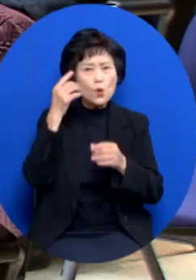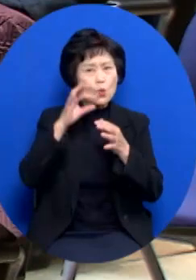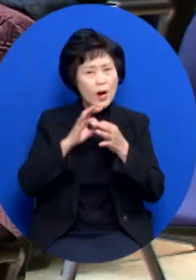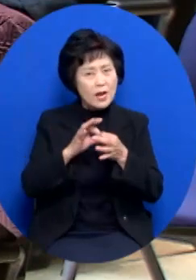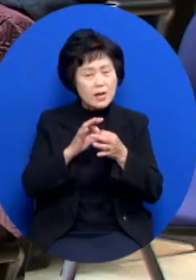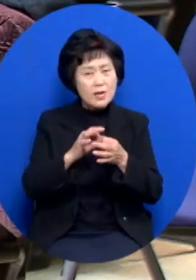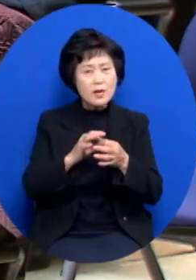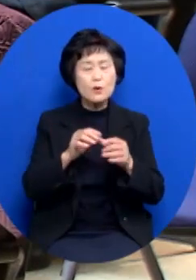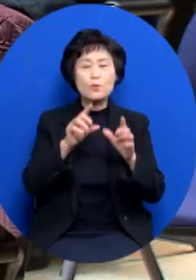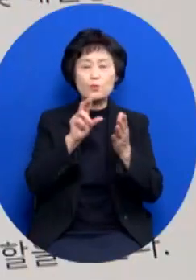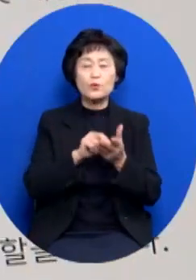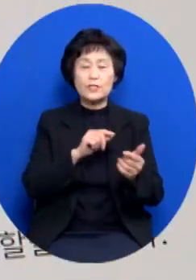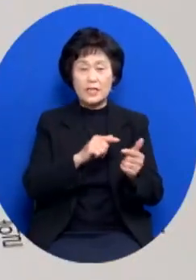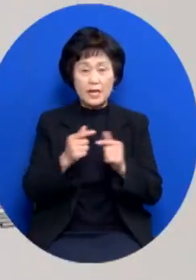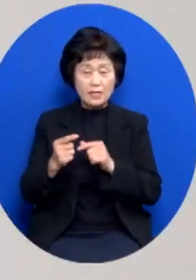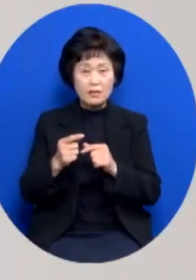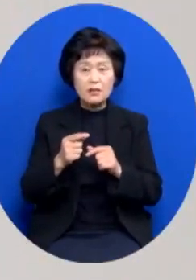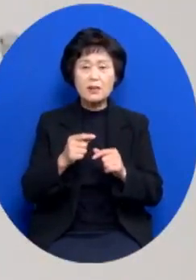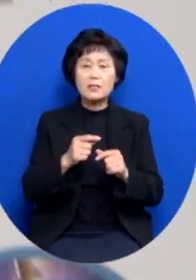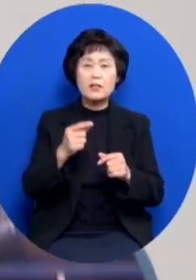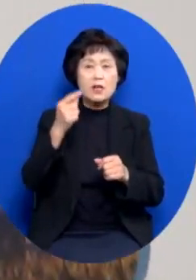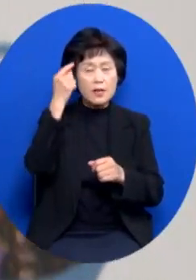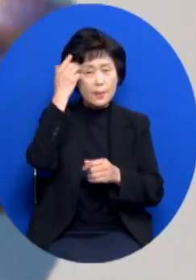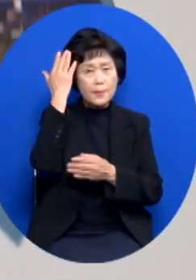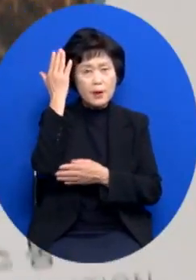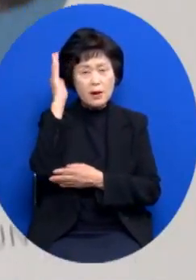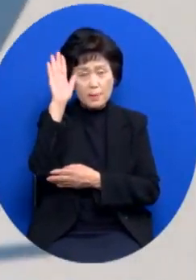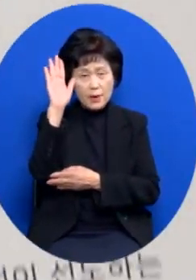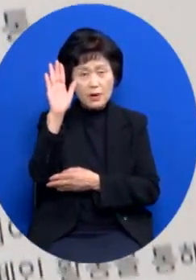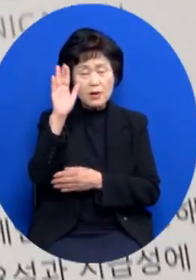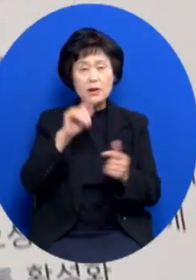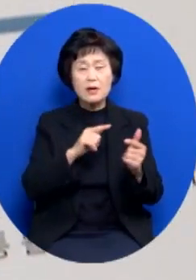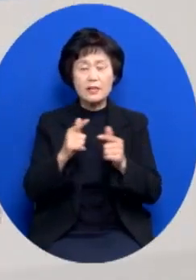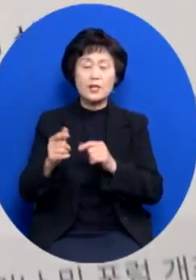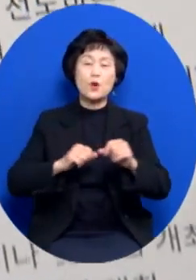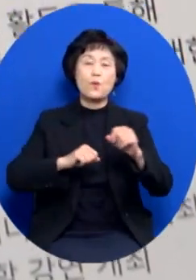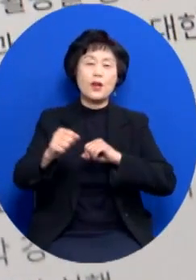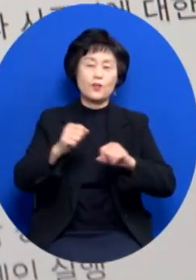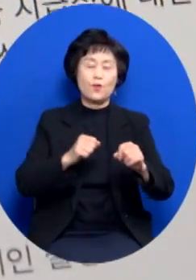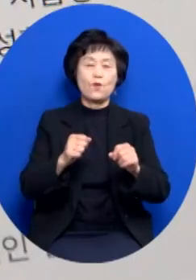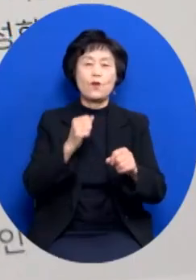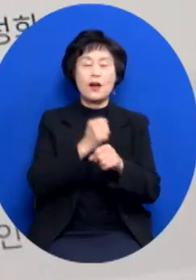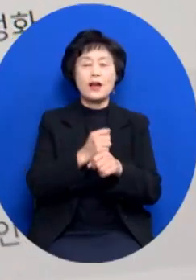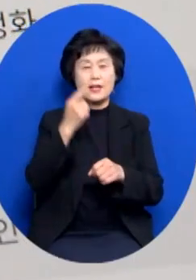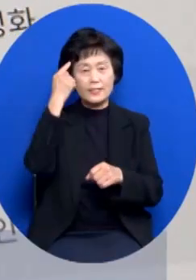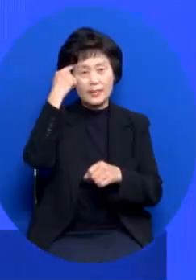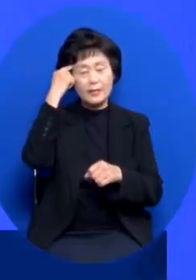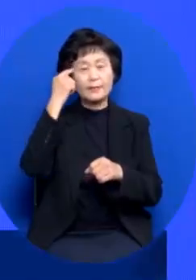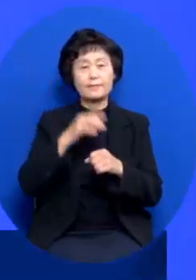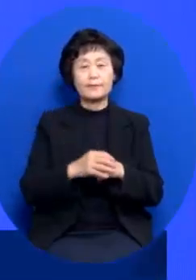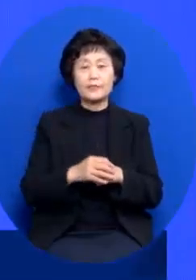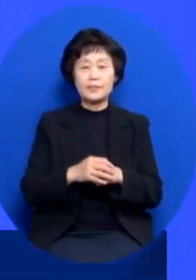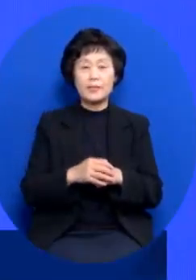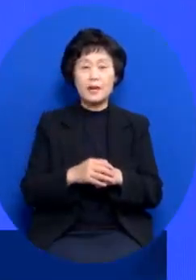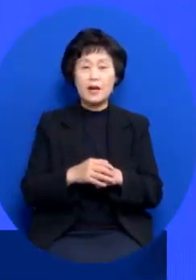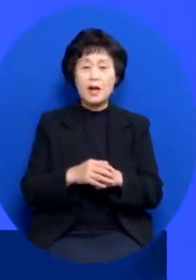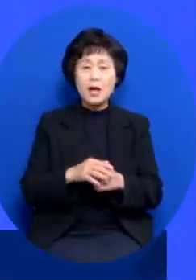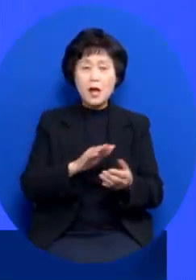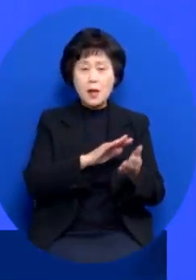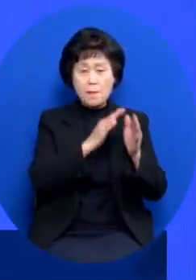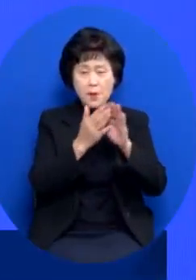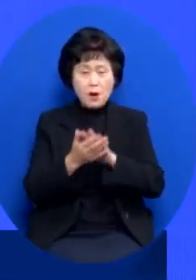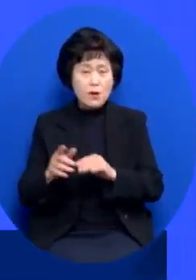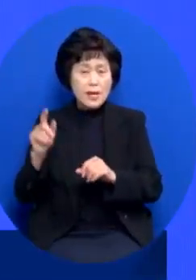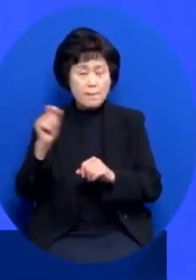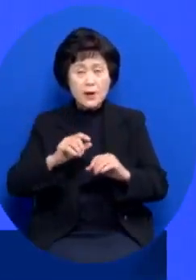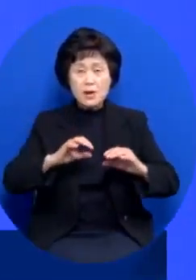정기 세미나와 석학 강연 등 다양한 활동을 펼칠 예정입니다. 급변하는 글로벌 환경과